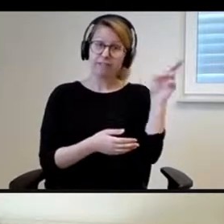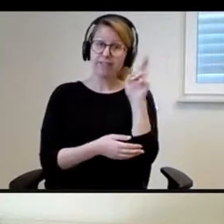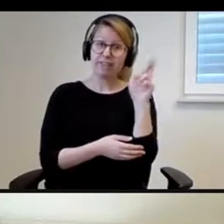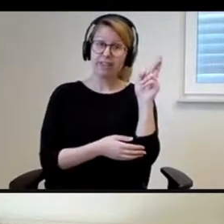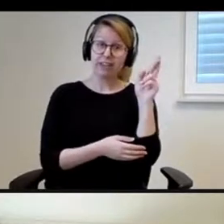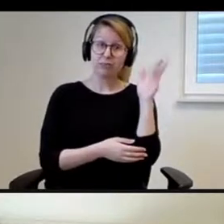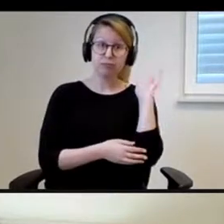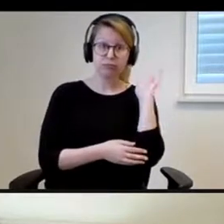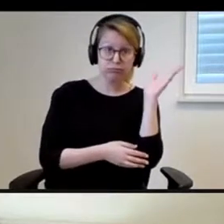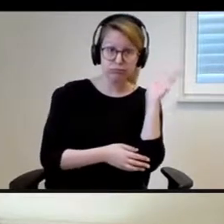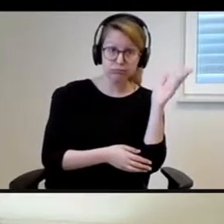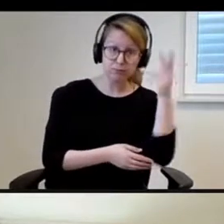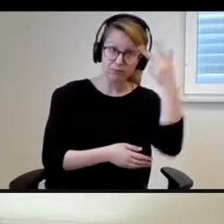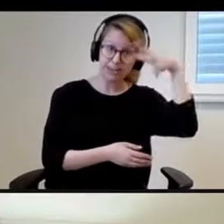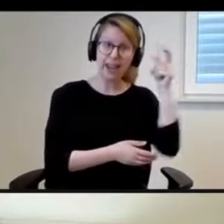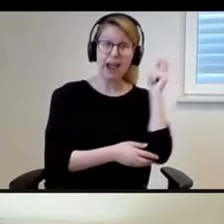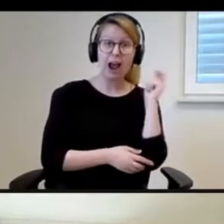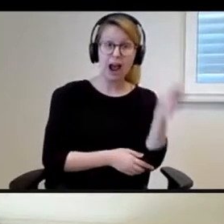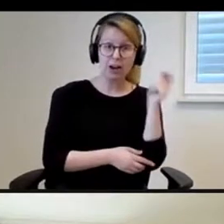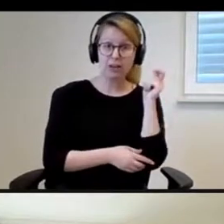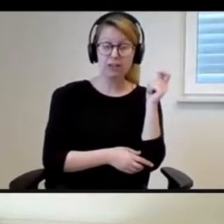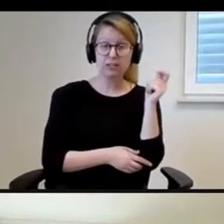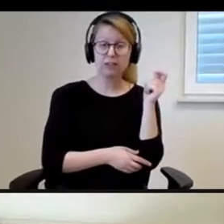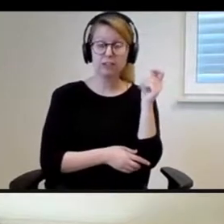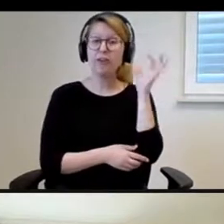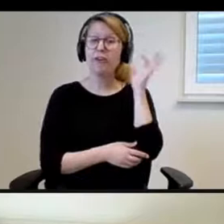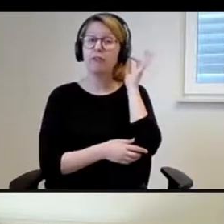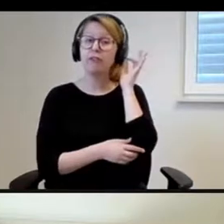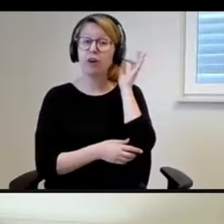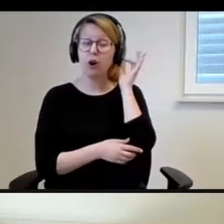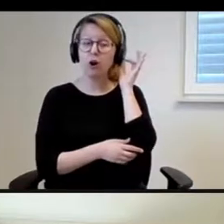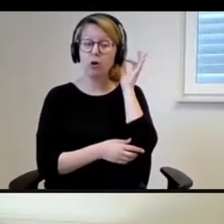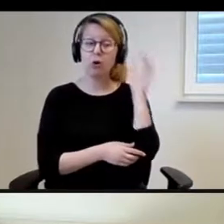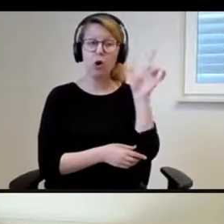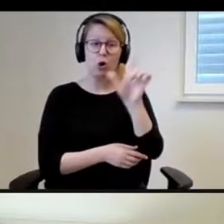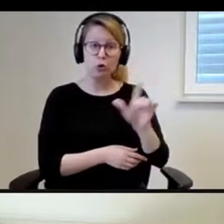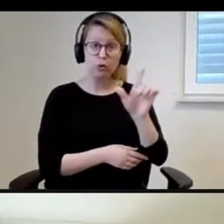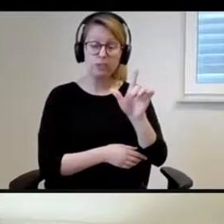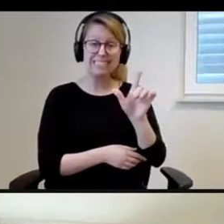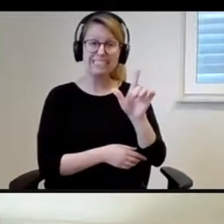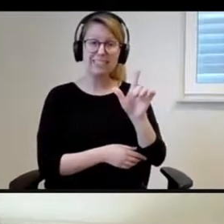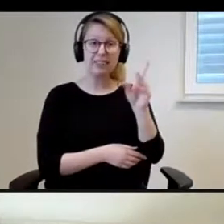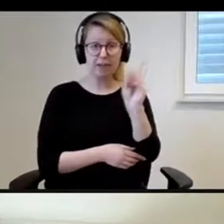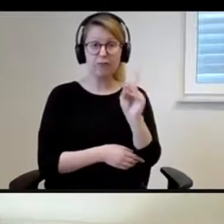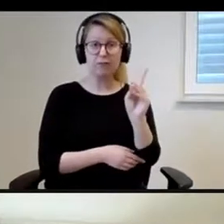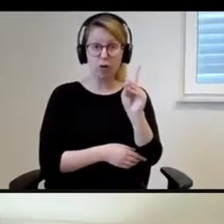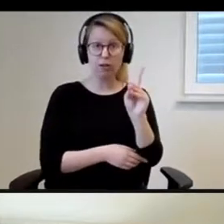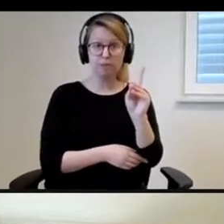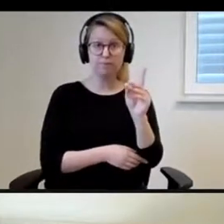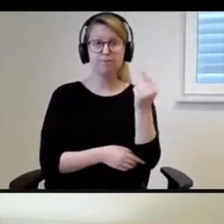Madame Lucie Davoine, chef en fonction de l'unité handicap et inclusion de la Commission européenne.